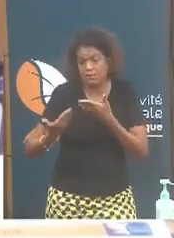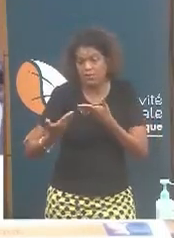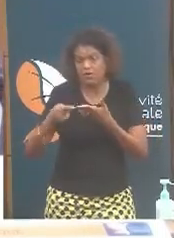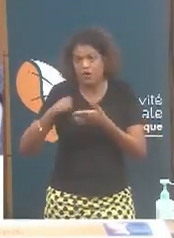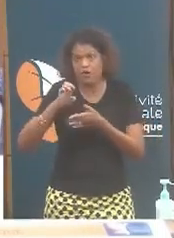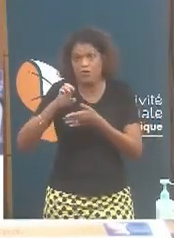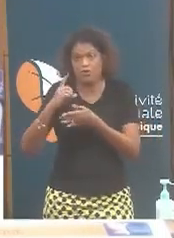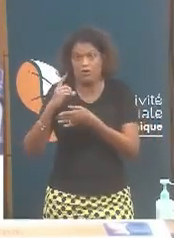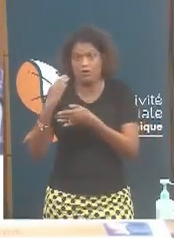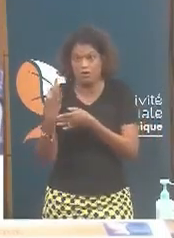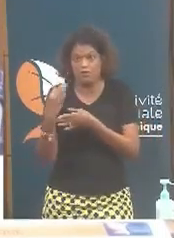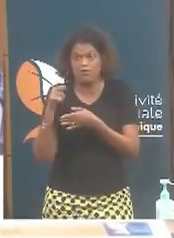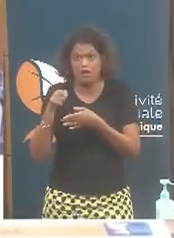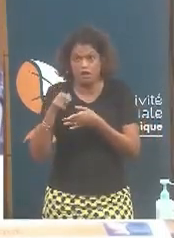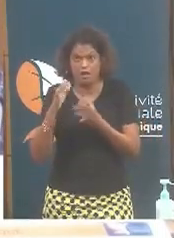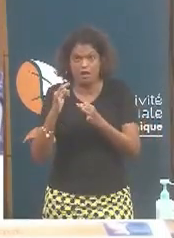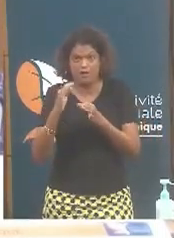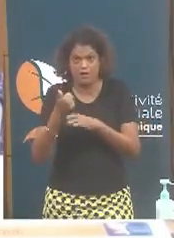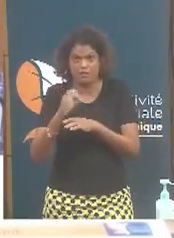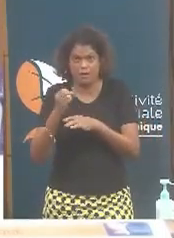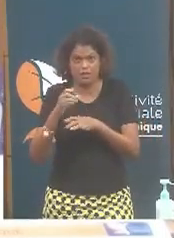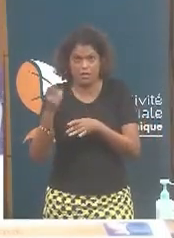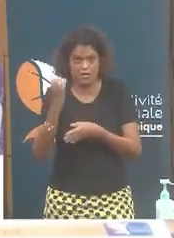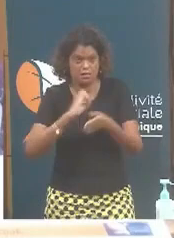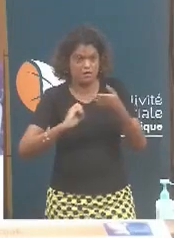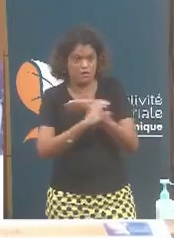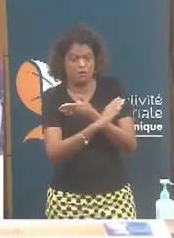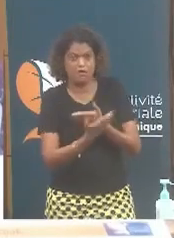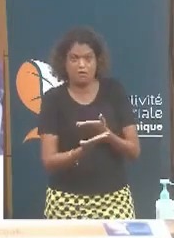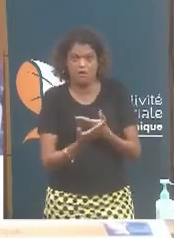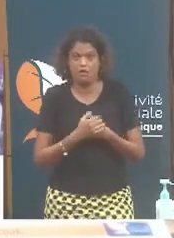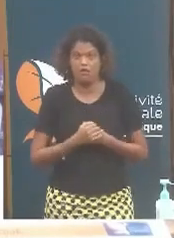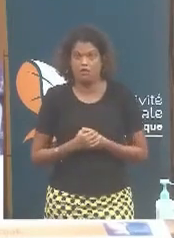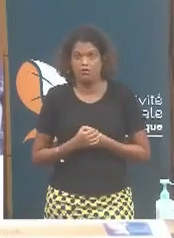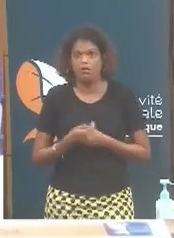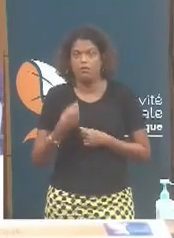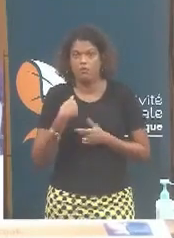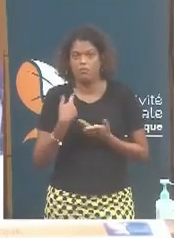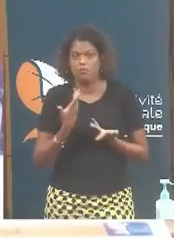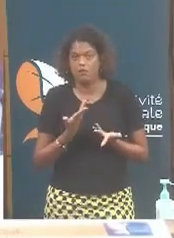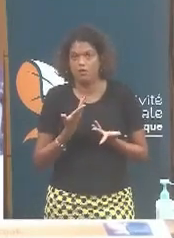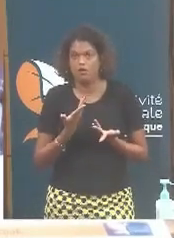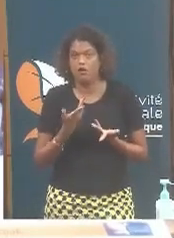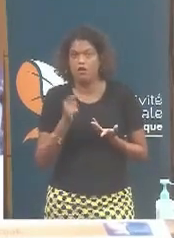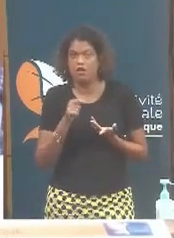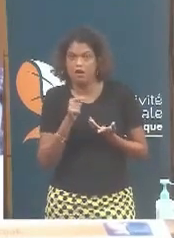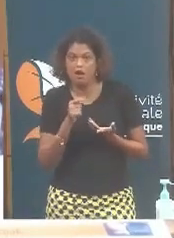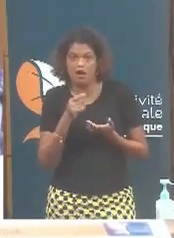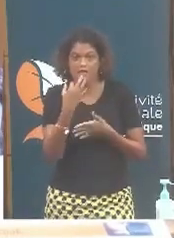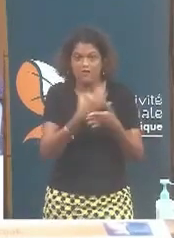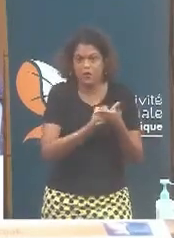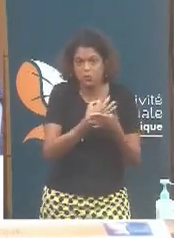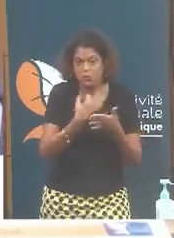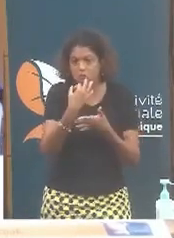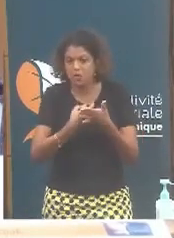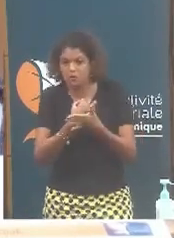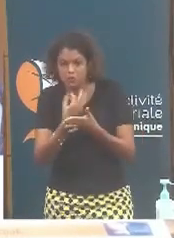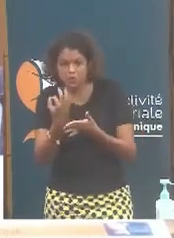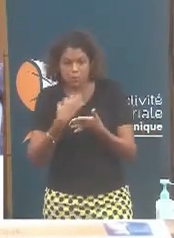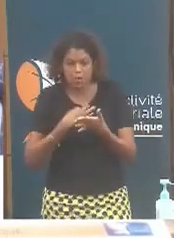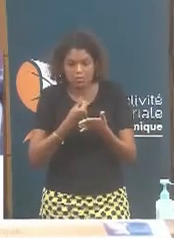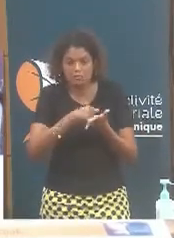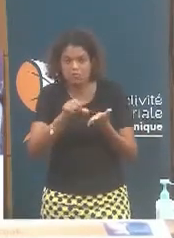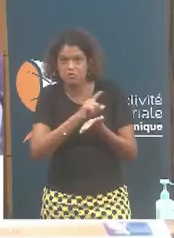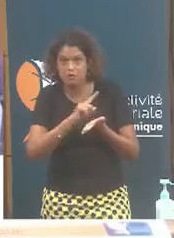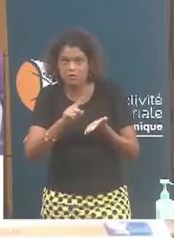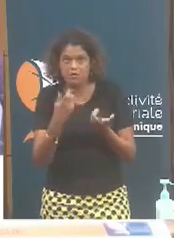les modalités de dématérialisation des factures. Hein. Parce que j'ai eu à connaître telle ou telle facture qui n'est pas payée,